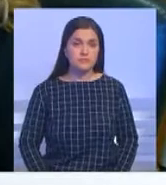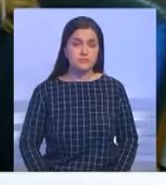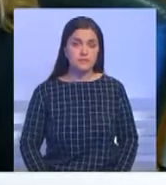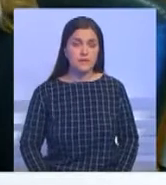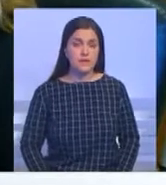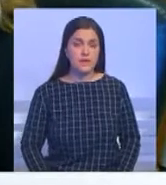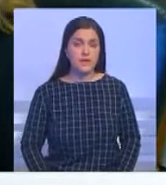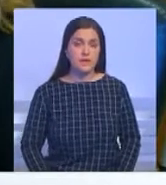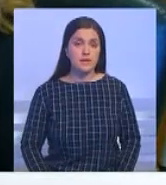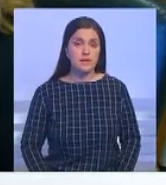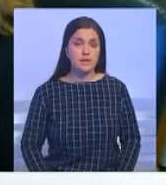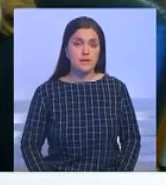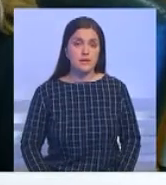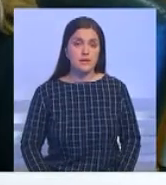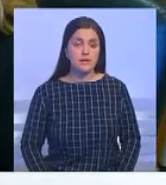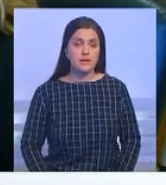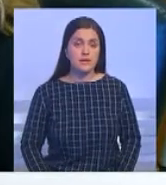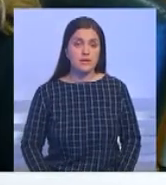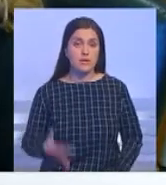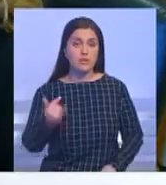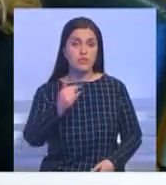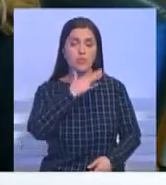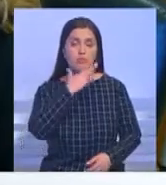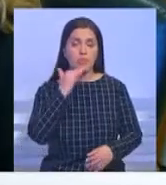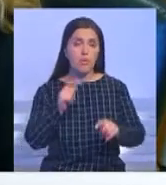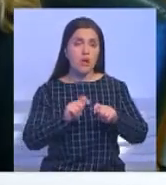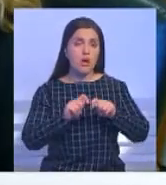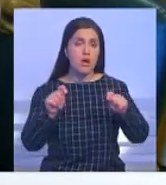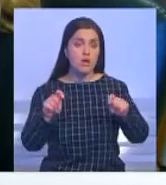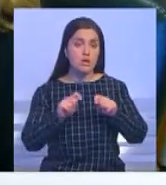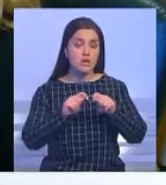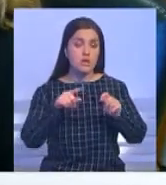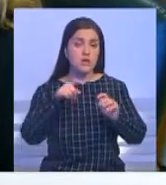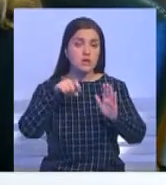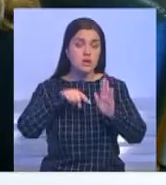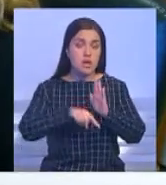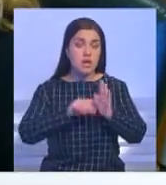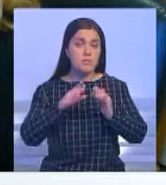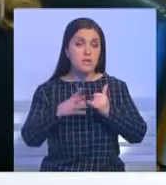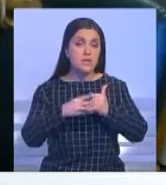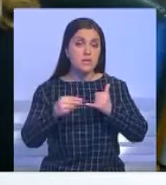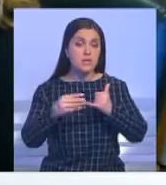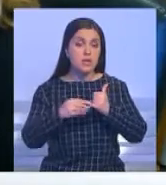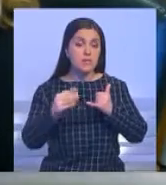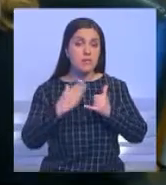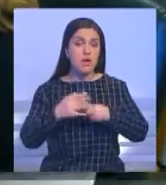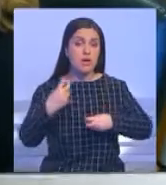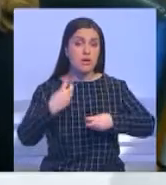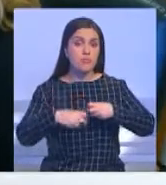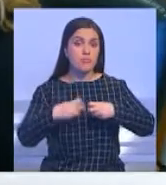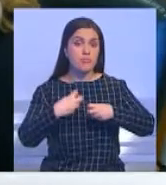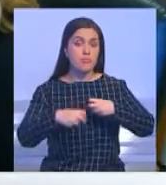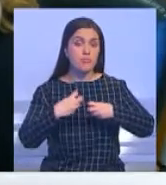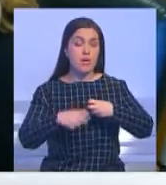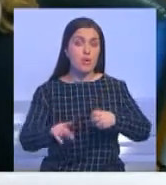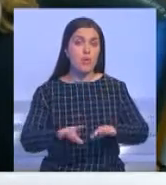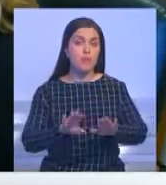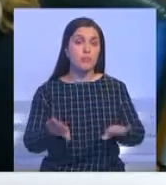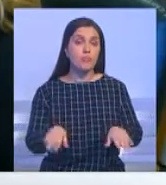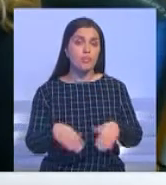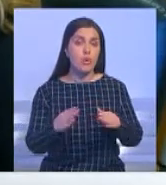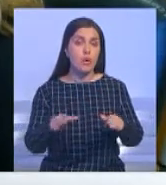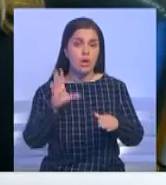В Риме за год открывается около сотни провалов земной поверхности, и большая часть этих провалов возникает из-за подземных пустот.